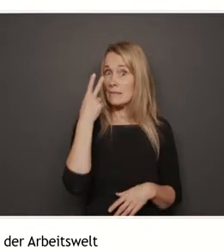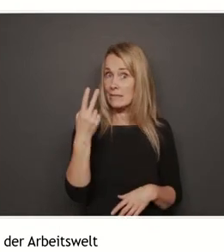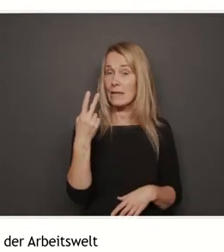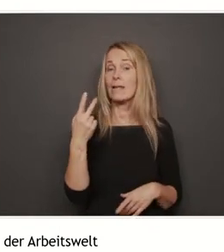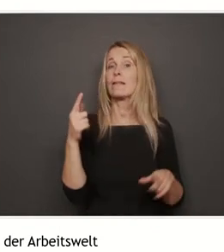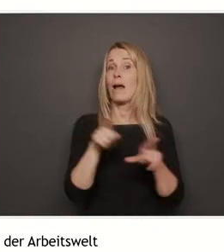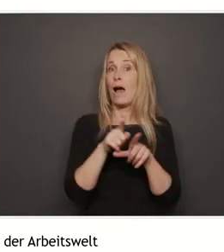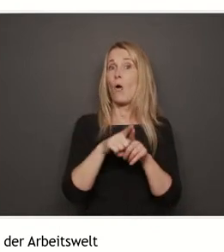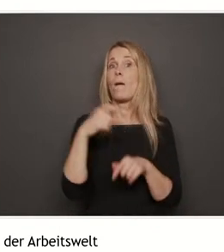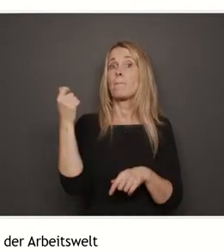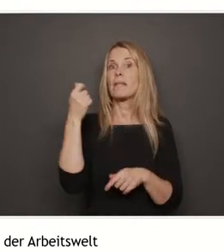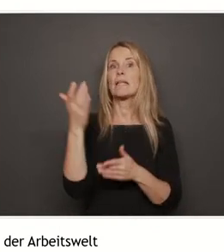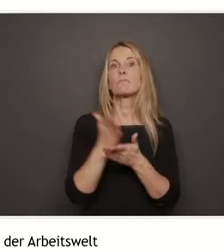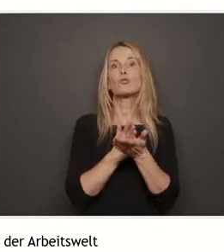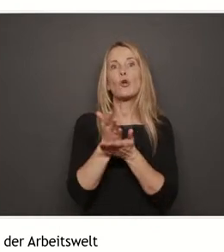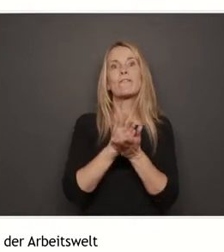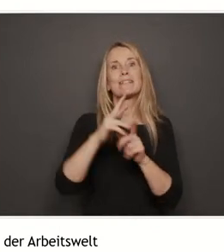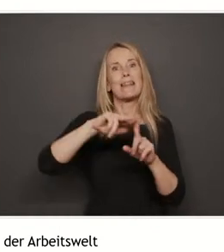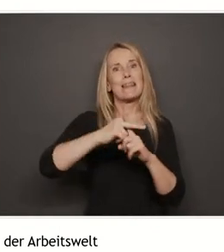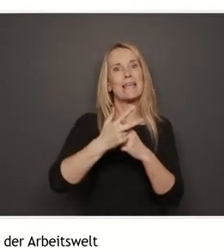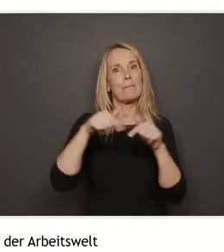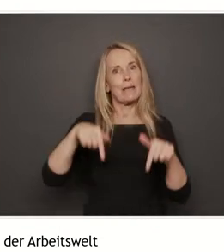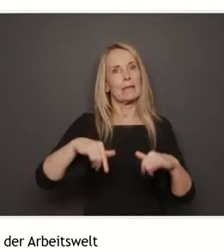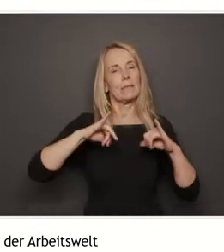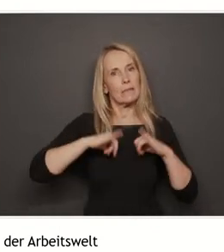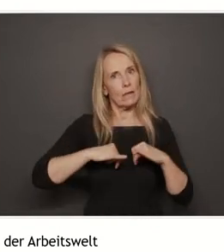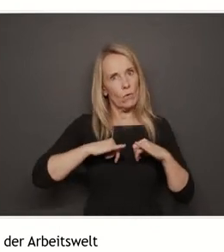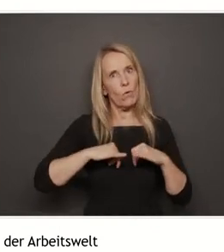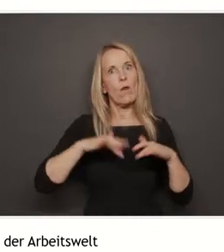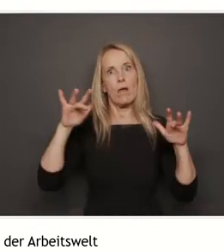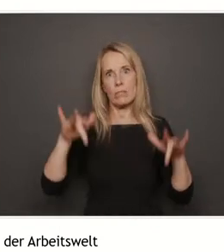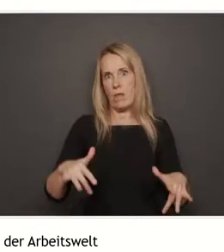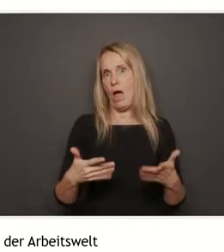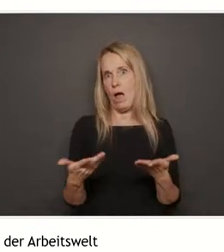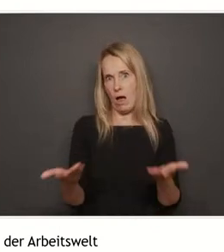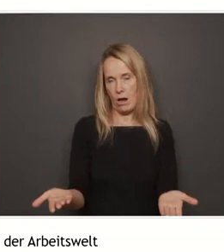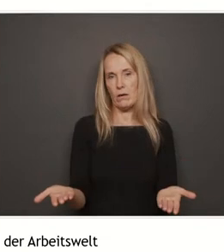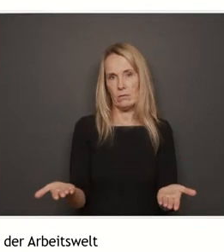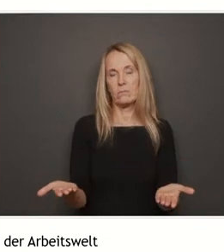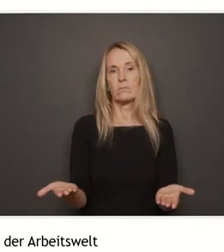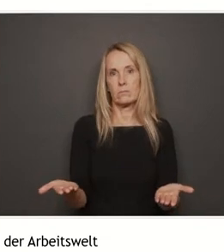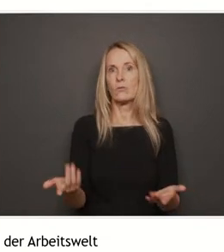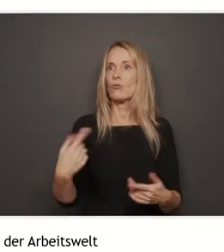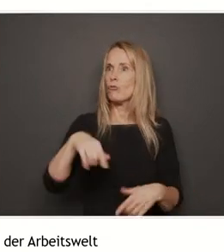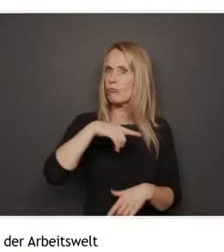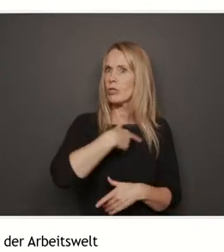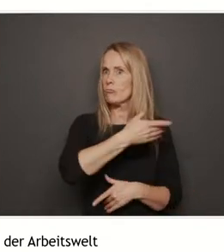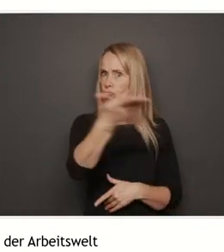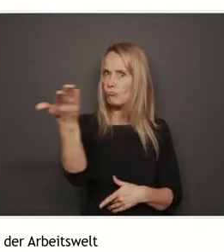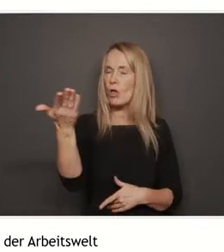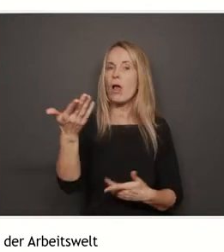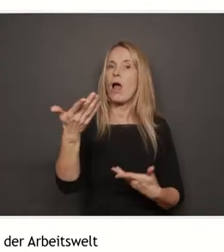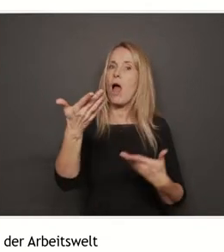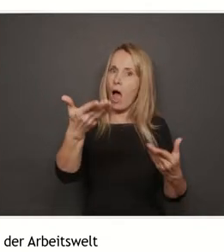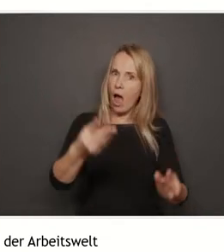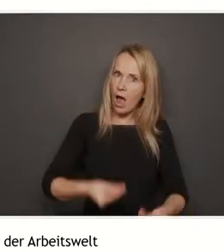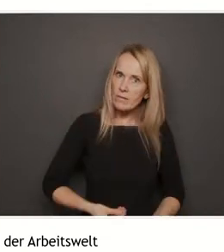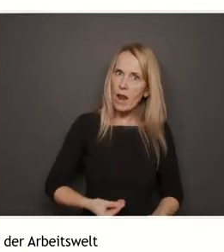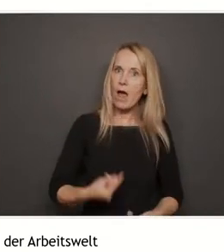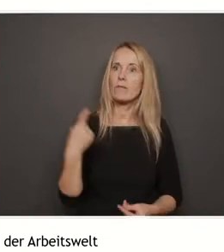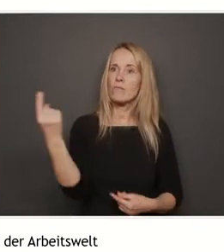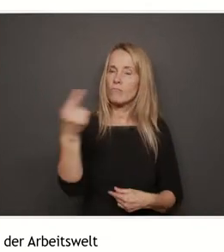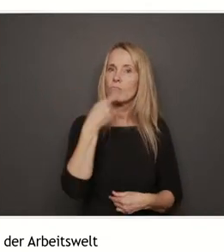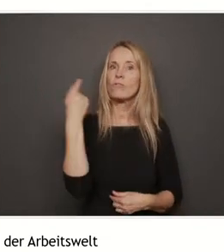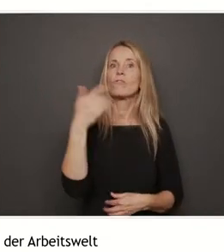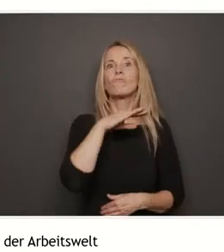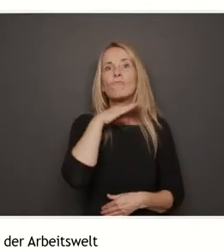das Betriebsservice-Team in Tirol steht zur Verfügung und wir laden Sie ein, es ganz, ganz viel